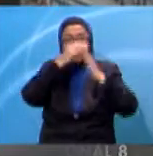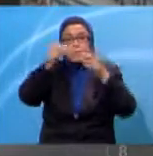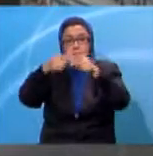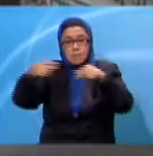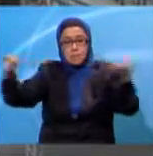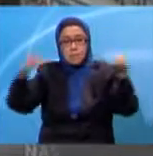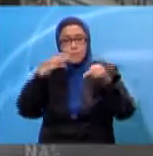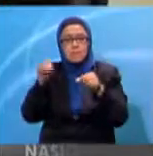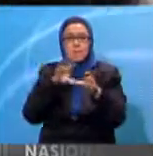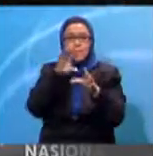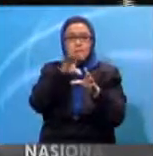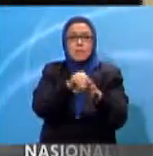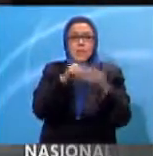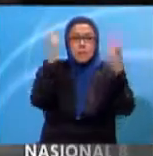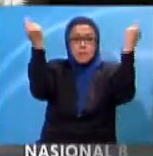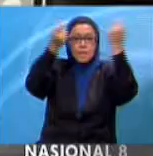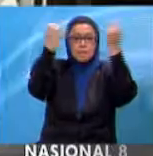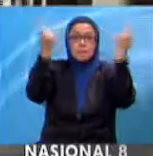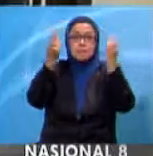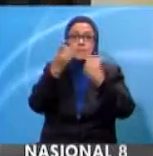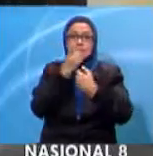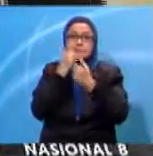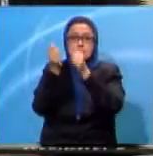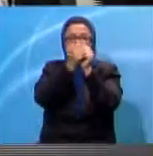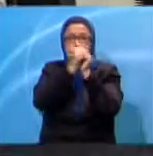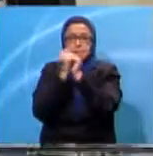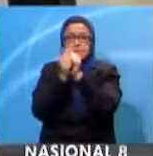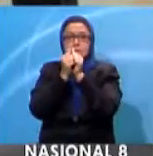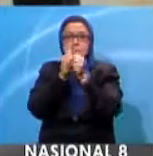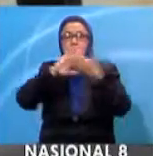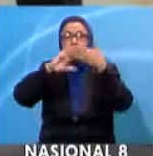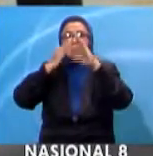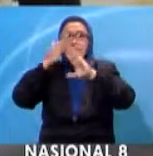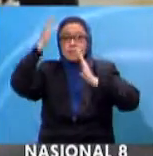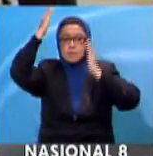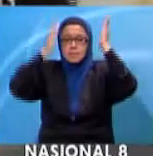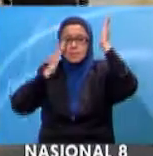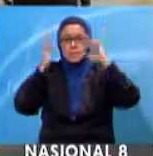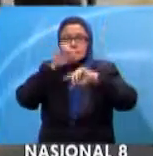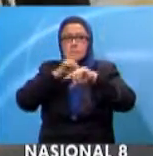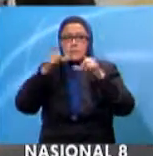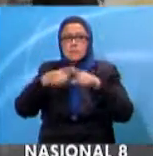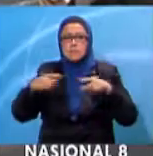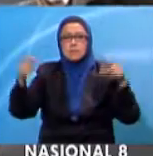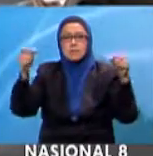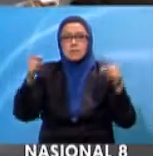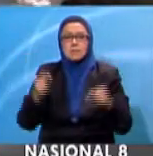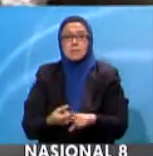menghadiri majlis makan malam bersama komuniti Malaysia di Jepun. Dari Tokyo, Siti Hanum